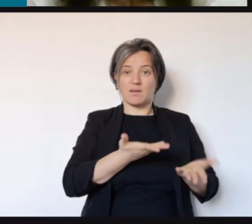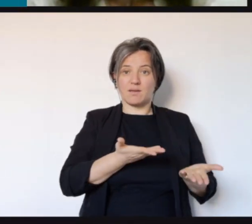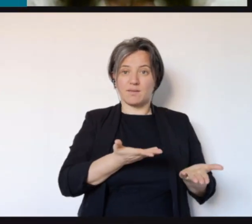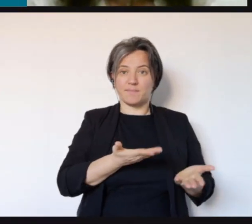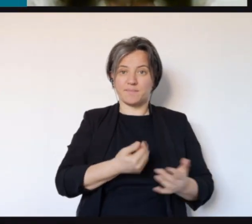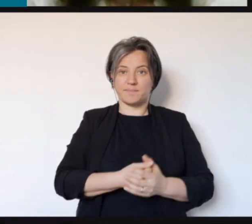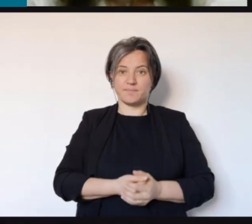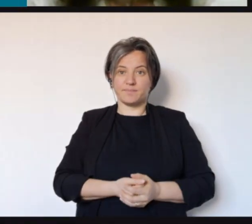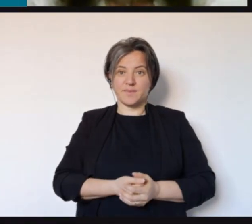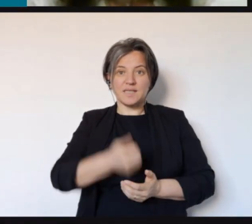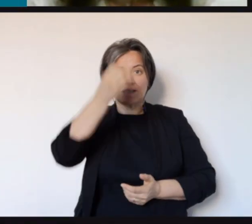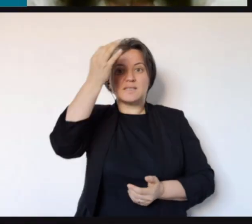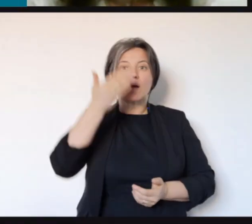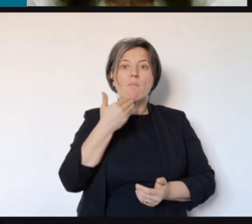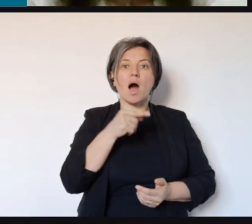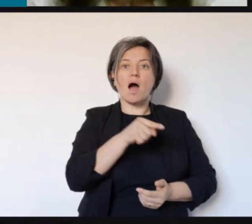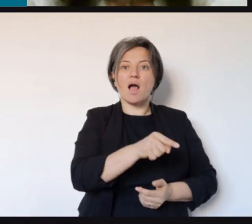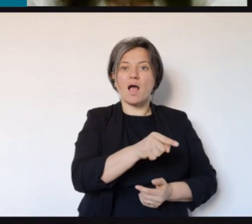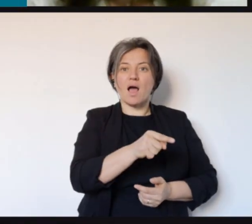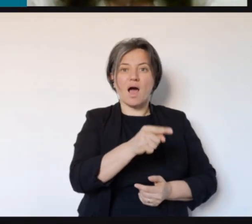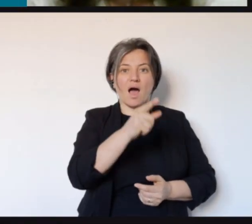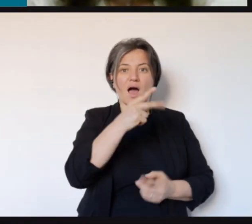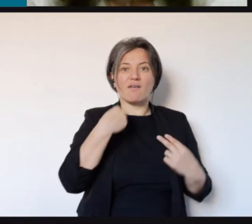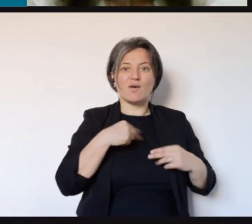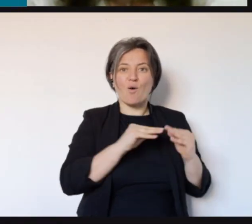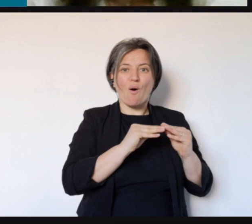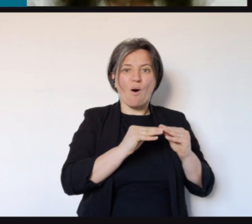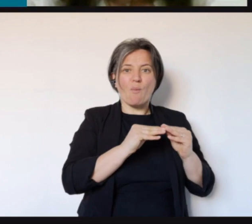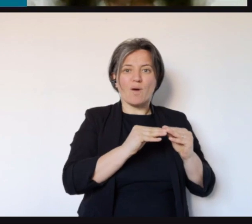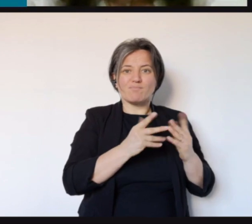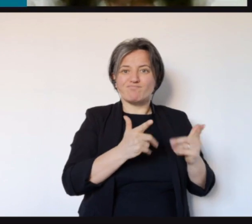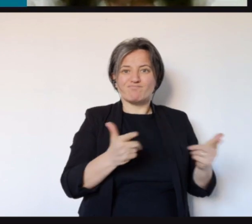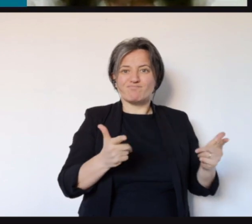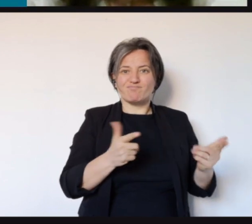non si insegnano se non c'è l'aspetto